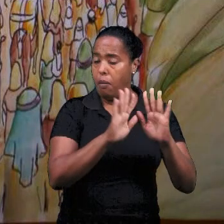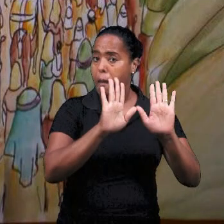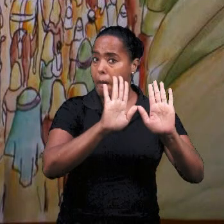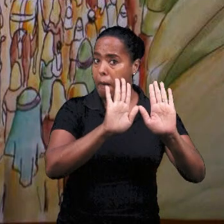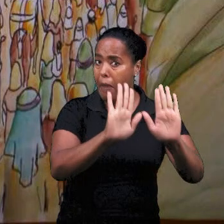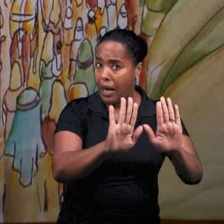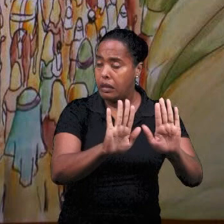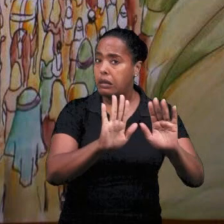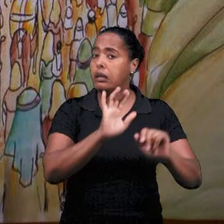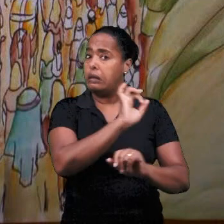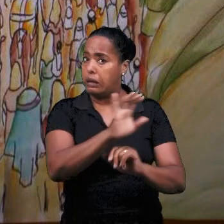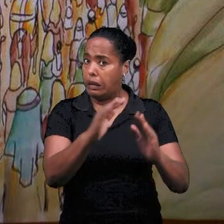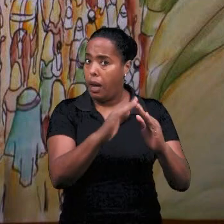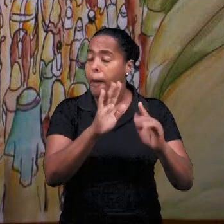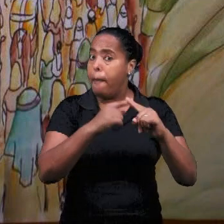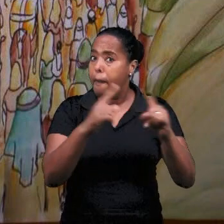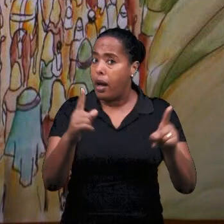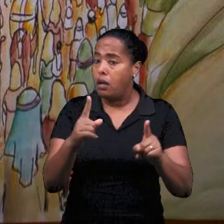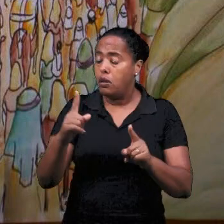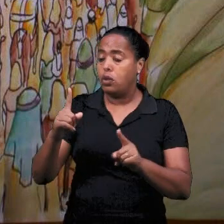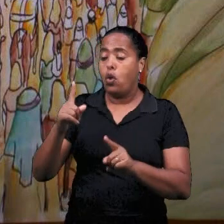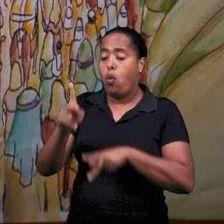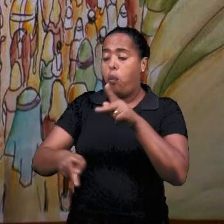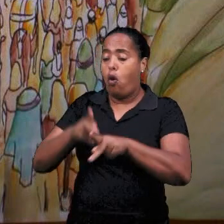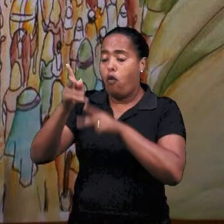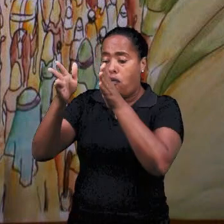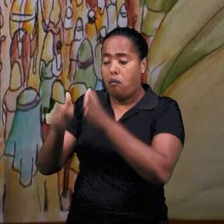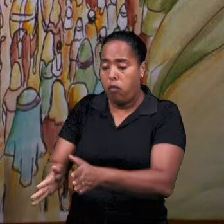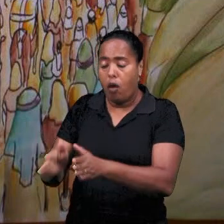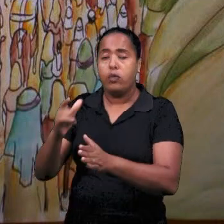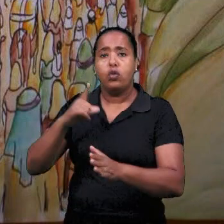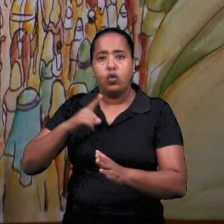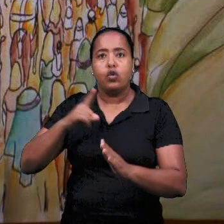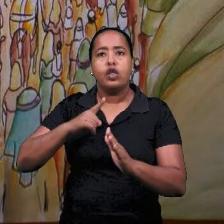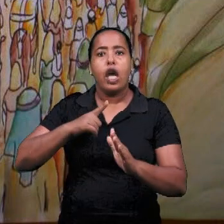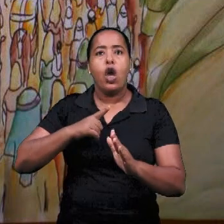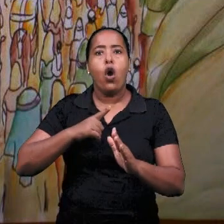du Seigneur a eu la délivrance de Dieu, parce qu'ils avaient le sang de